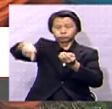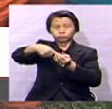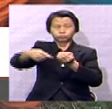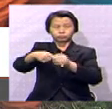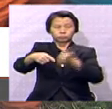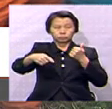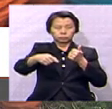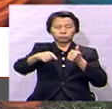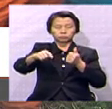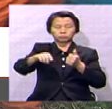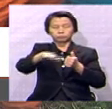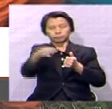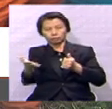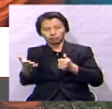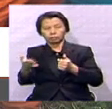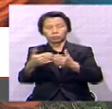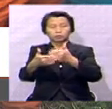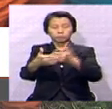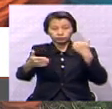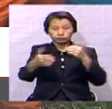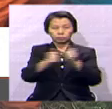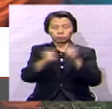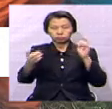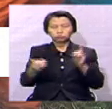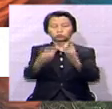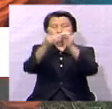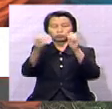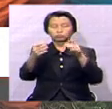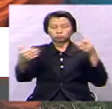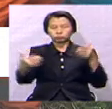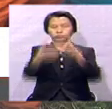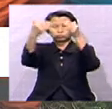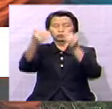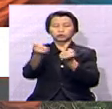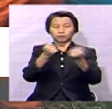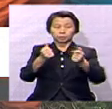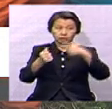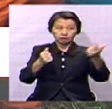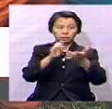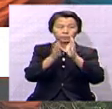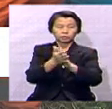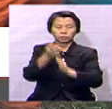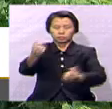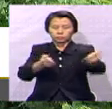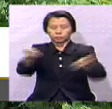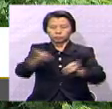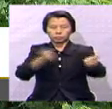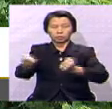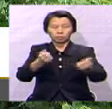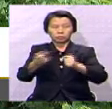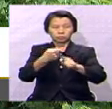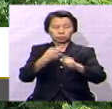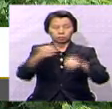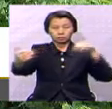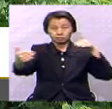hadapannya selepas terbabas. Sebelum terbabas dan bertembung dengan sebuah kenderaan lain. Akibatnya, pemandu lori yang dari